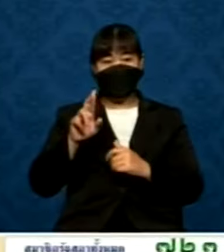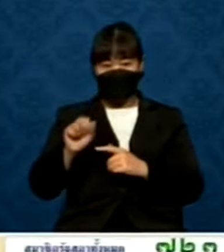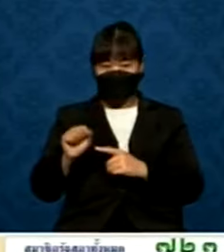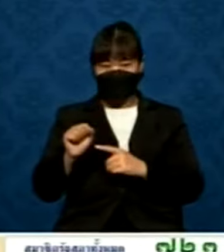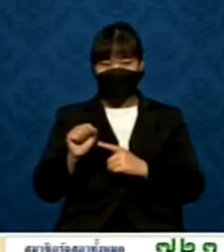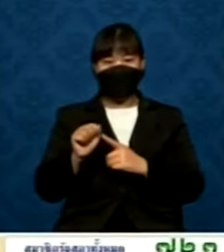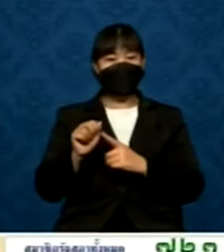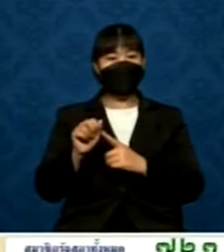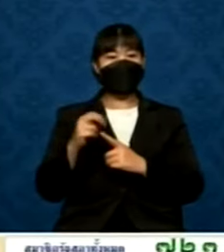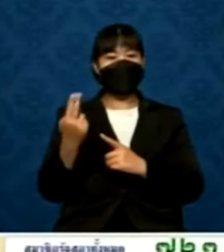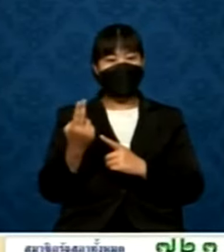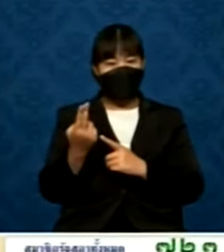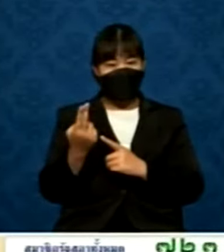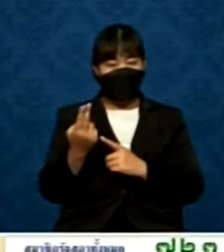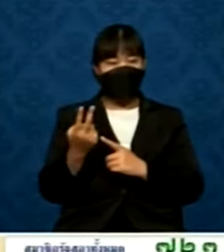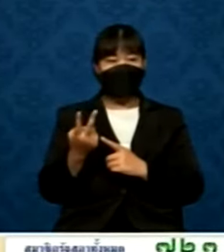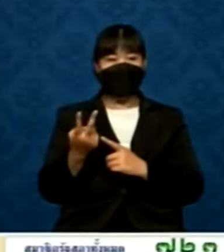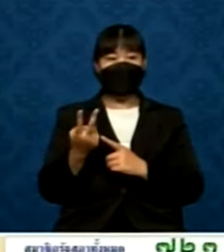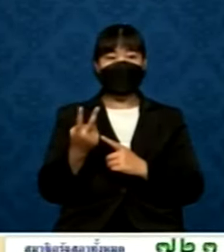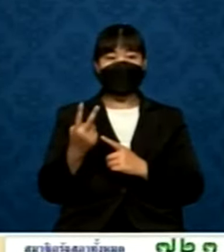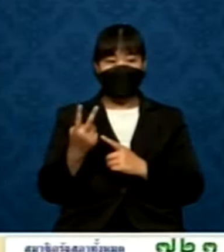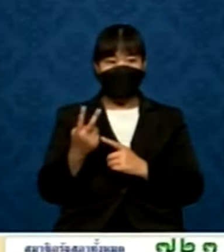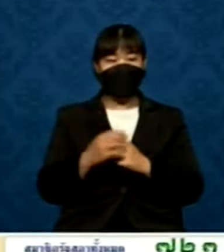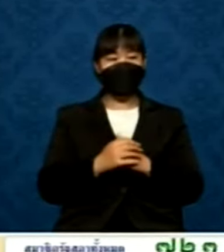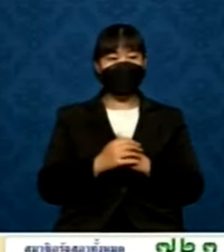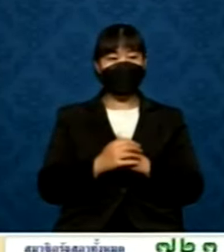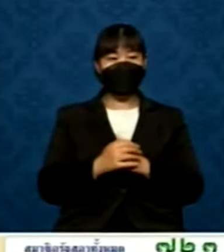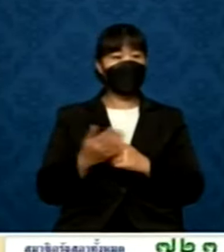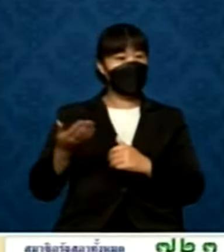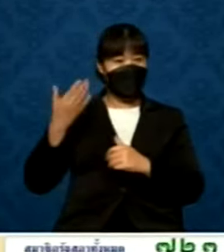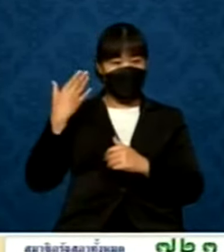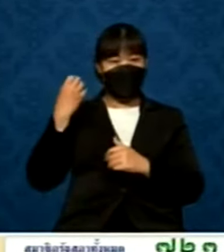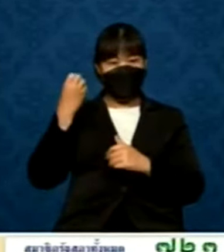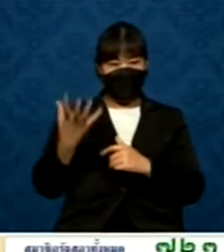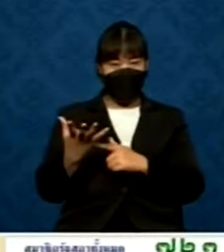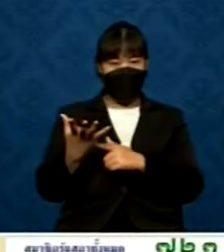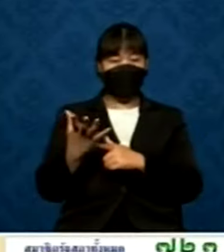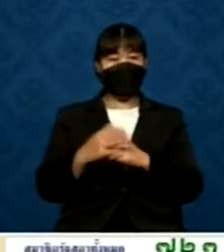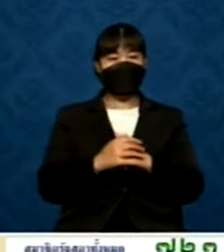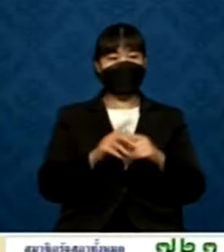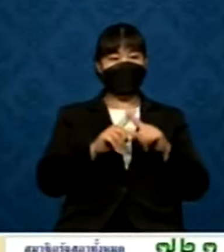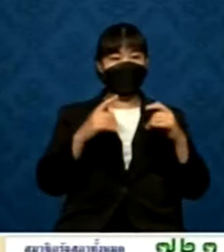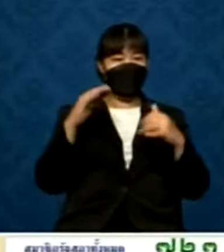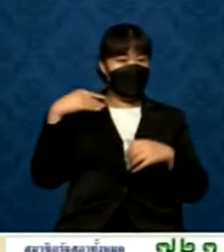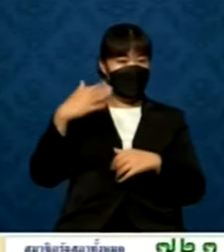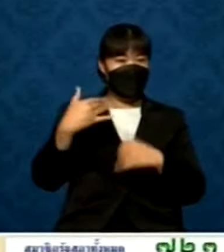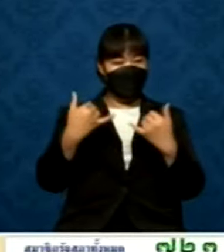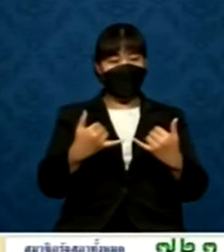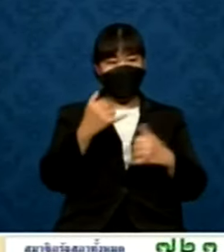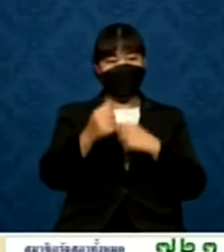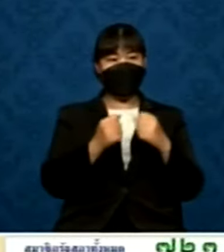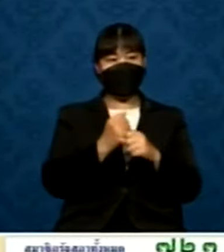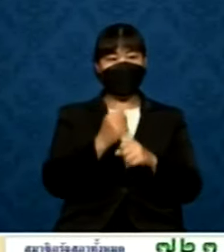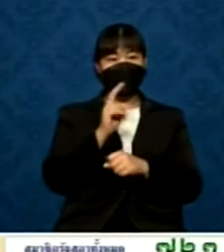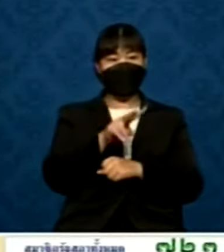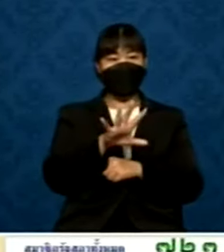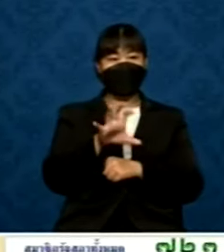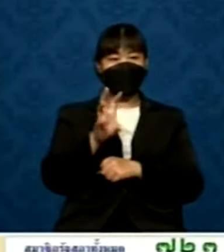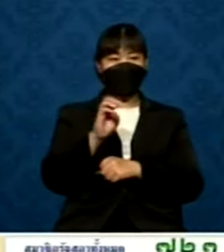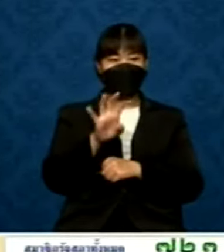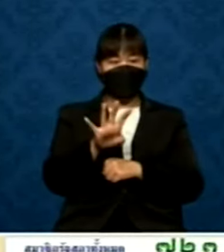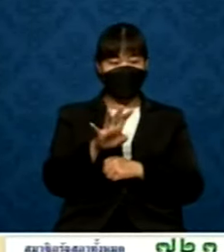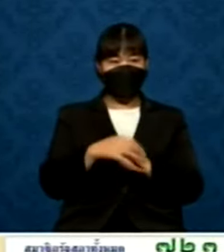บสภาคู่มีเยอะกว่าครับแต่ณวันนี้2564จำนวนประเทศที่ใช้ระบบสภาเดี่ยวกลับ